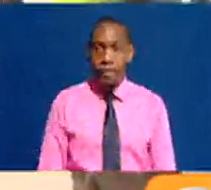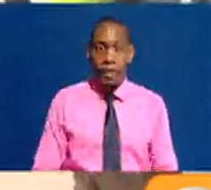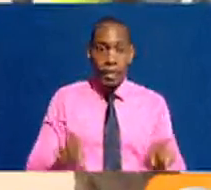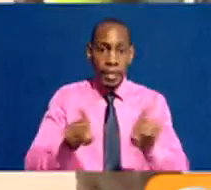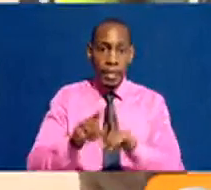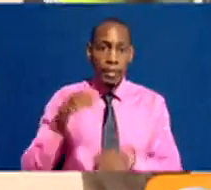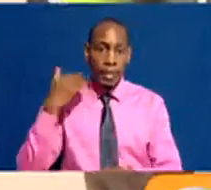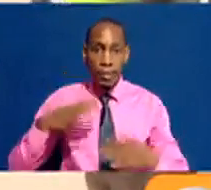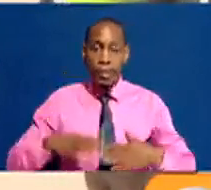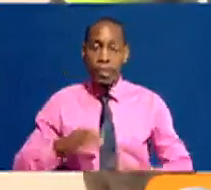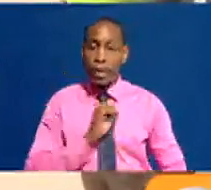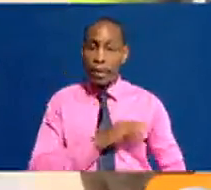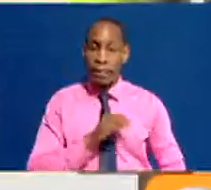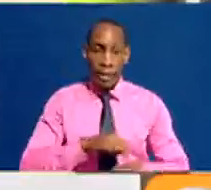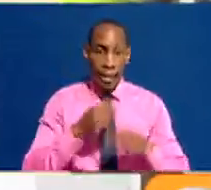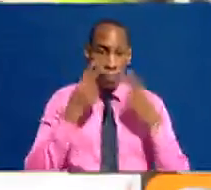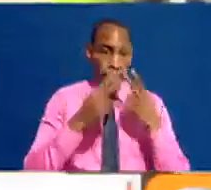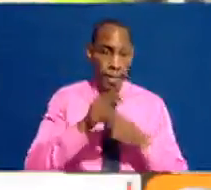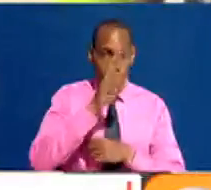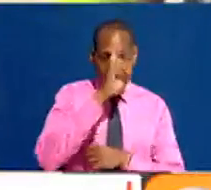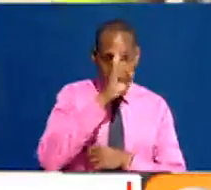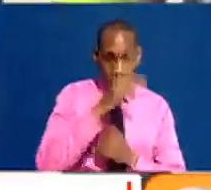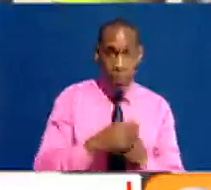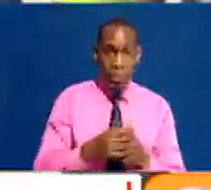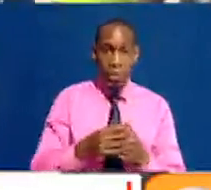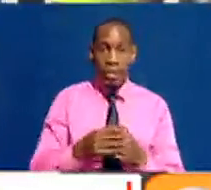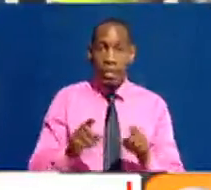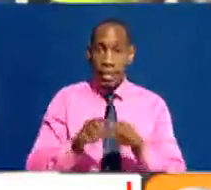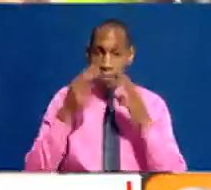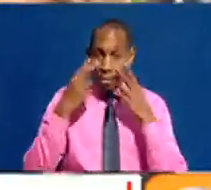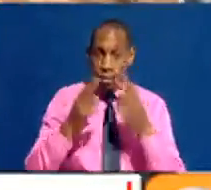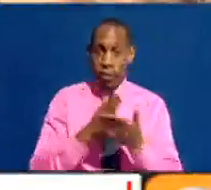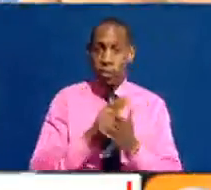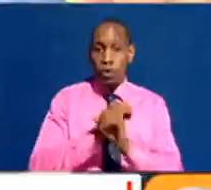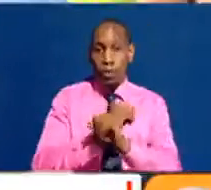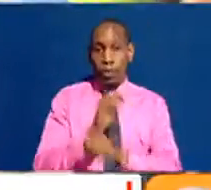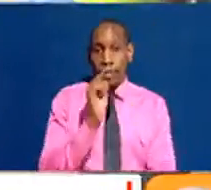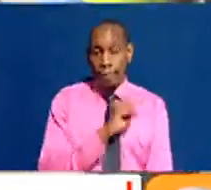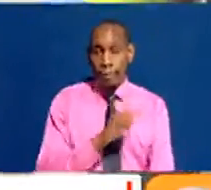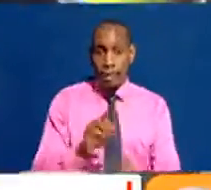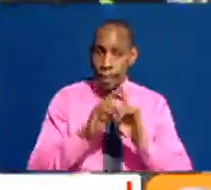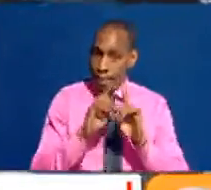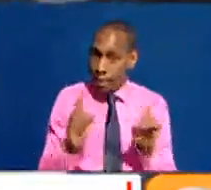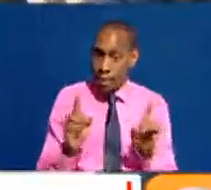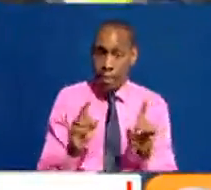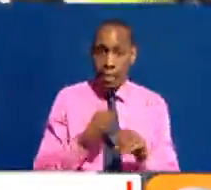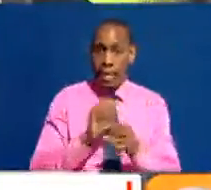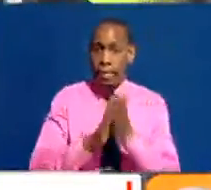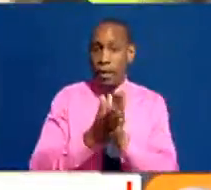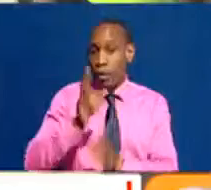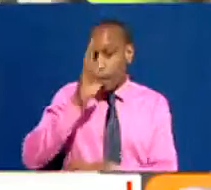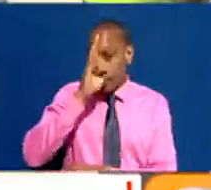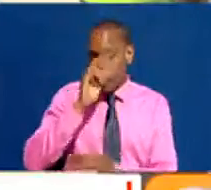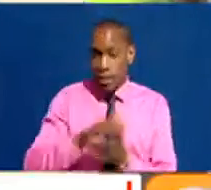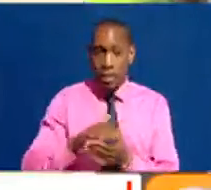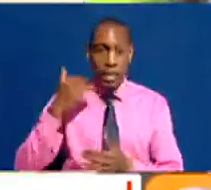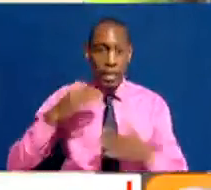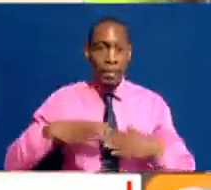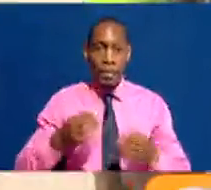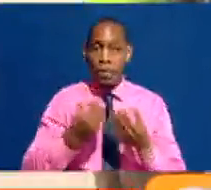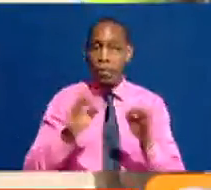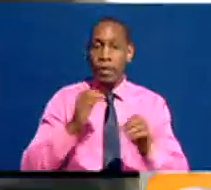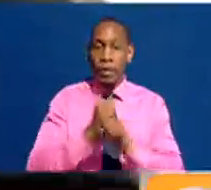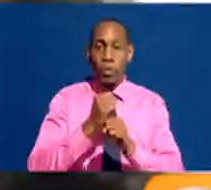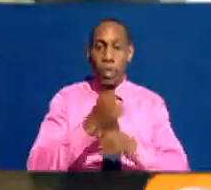wakora wanaogopa wakiwaona. Na waona kweli tunalindwa. Lakini kama hakuna askari, wako free kufanya